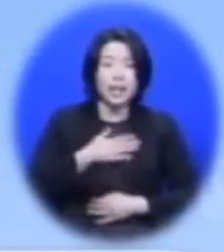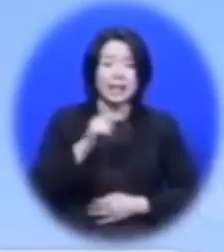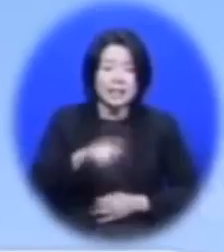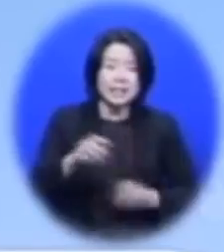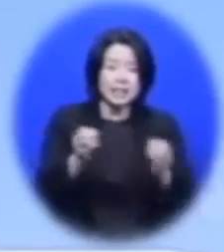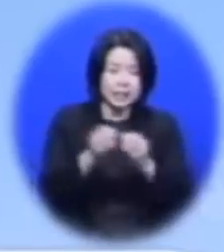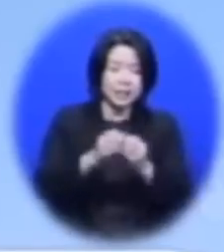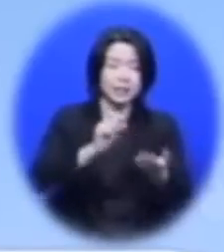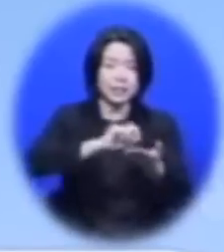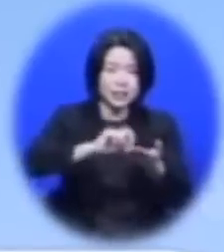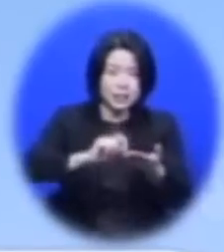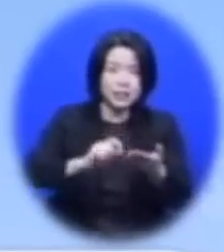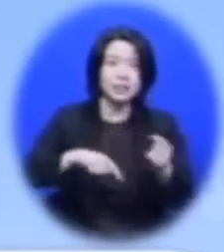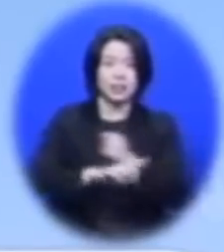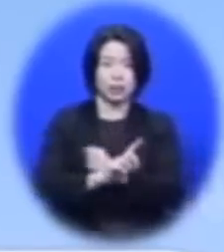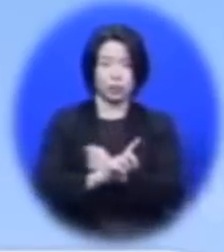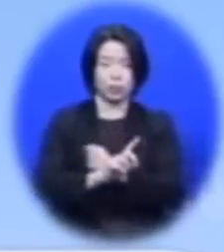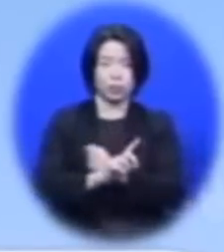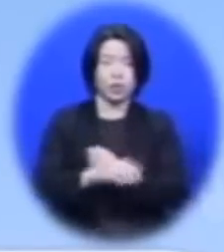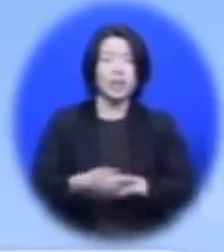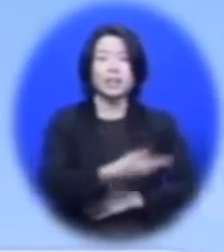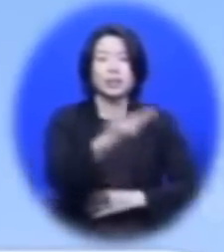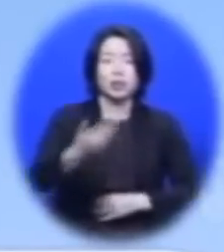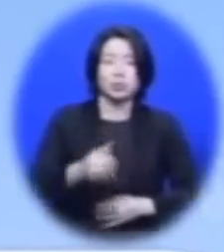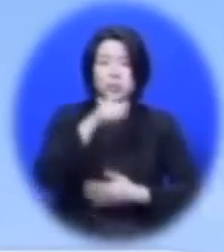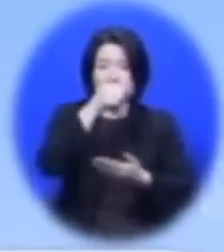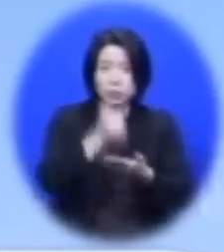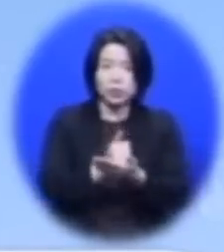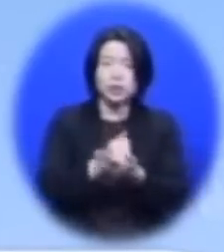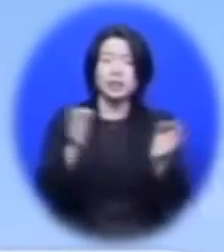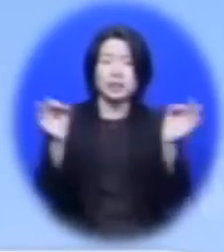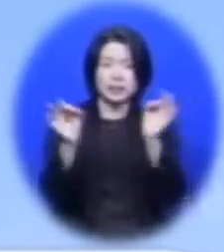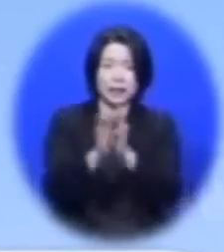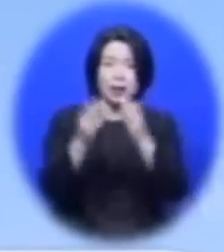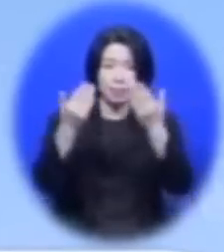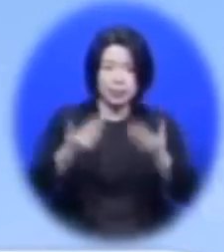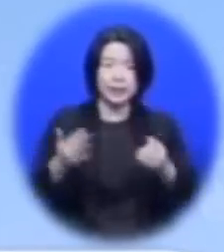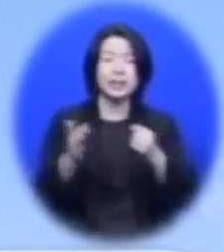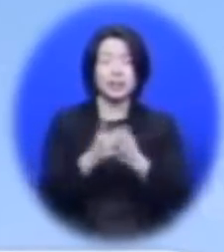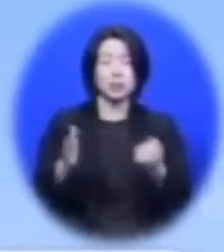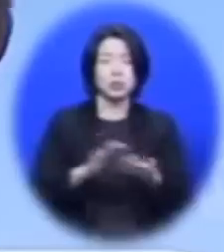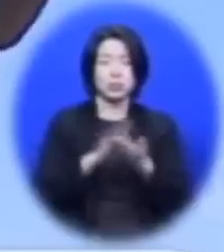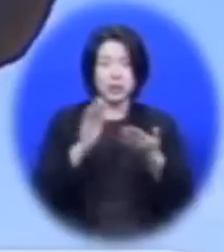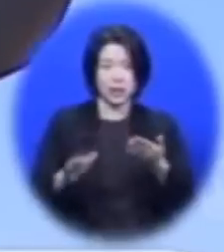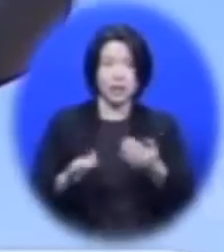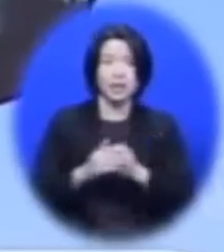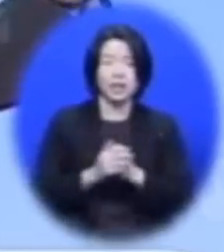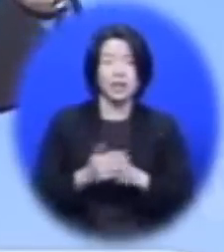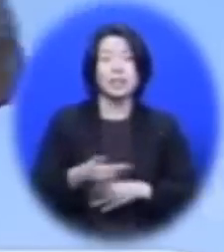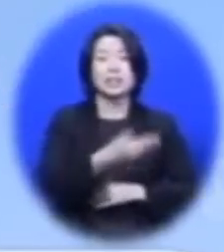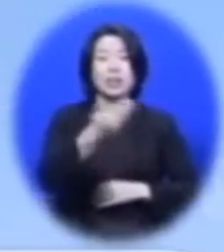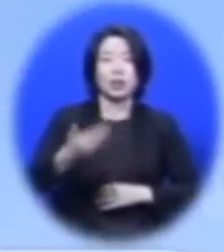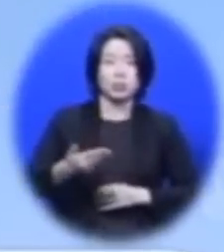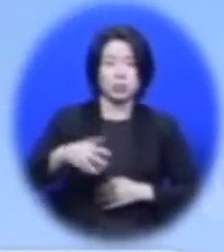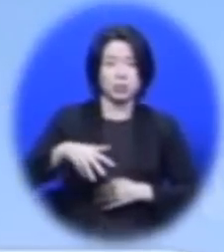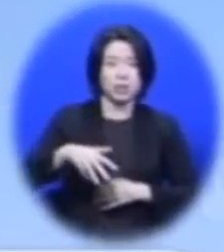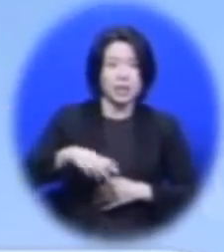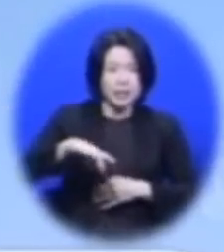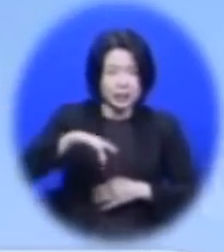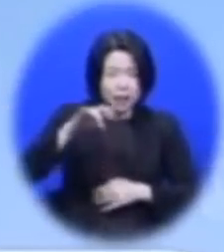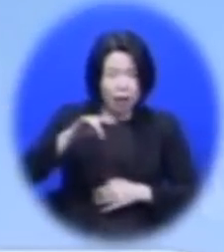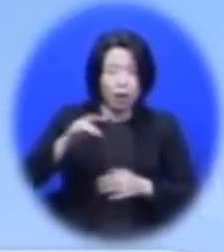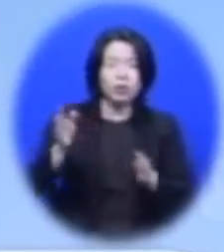여러분에게 쓰는 까닭은 여러분이 죄사함을 받았기 때문이고 여러분은 창세 때부터